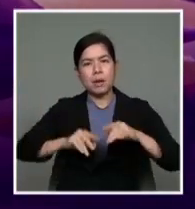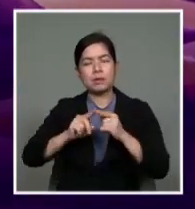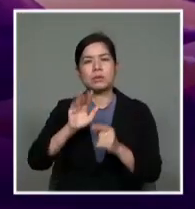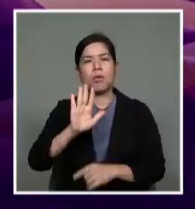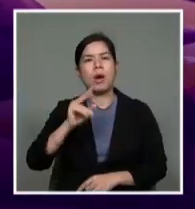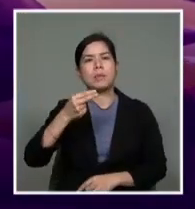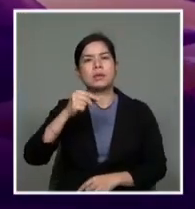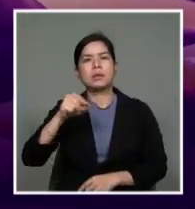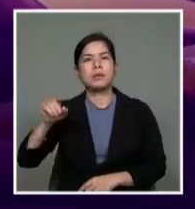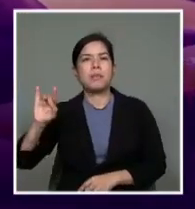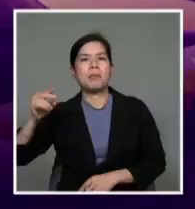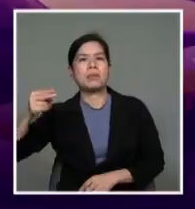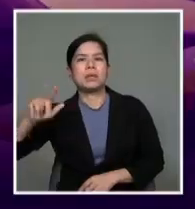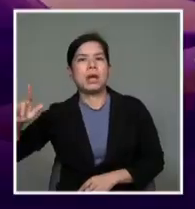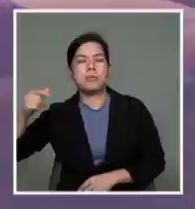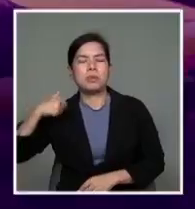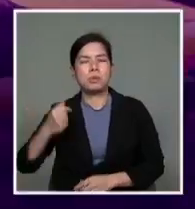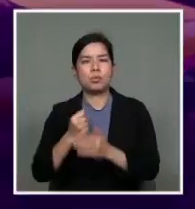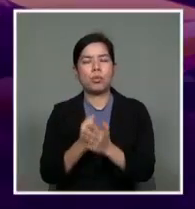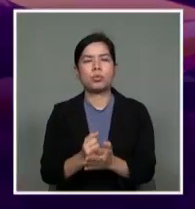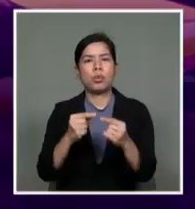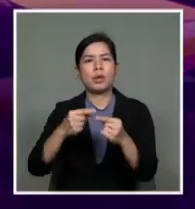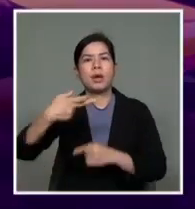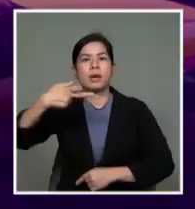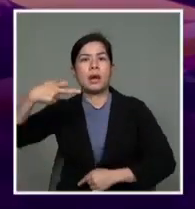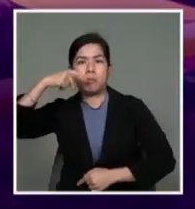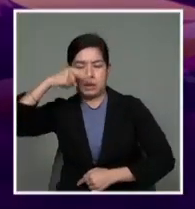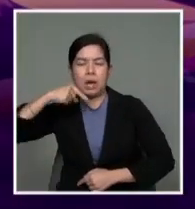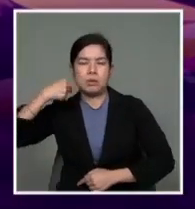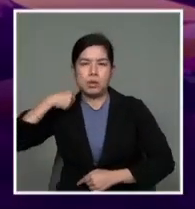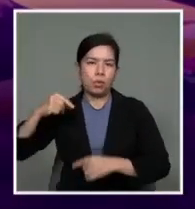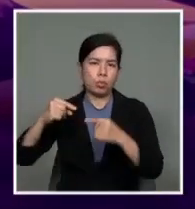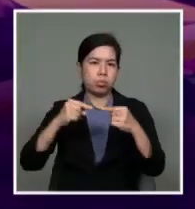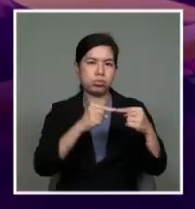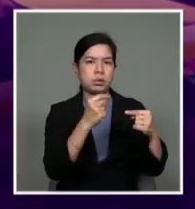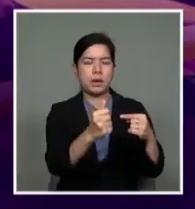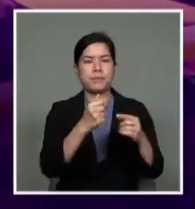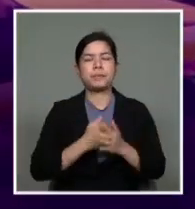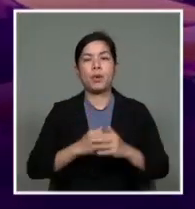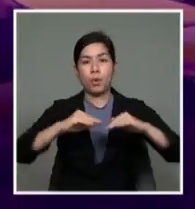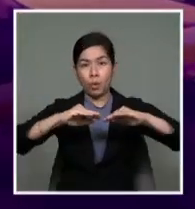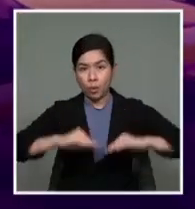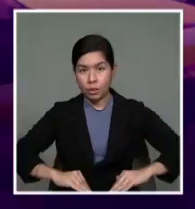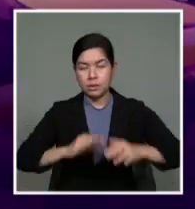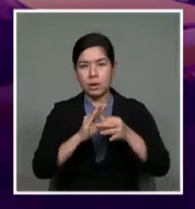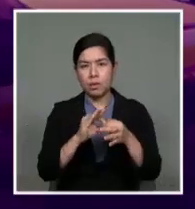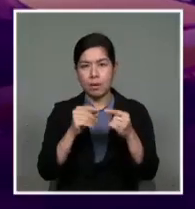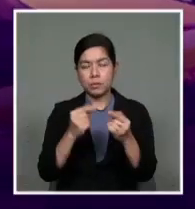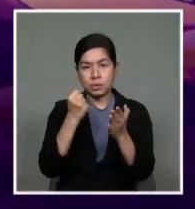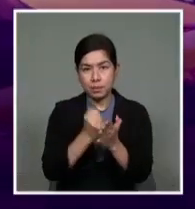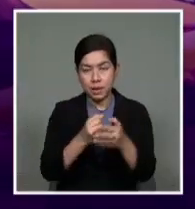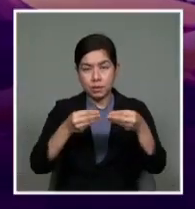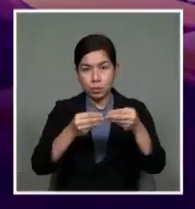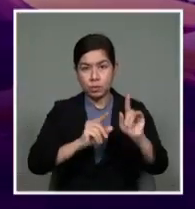ถึง 80,000 ล้านบาทเพื่อให้การบินไทยเนี่ยเดินหน้าต่อไปได้นะคะทั้งนี้การลดทุนจดทะเบียนเหลือหุ้น1ส